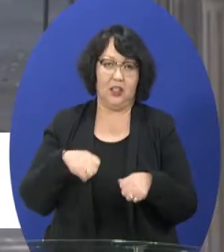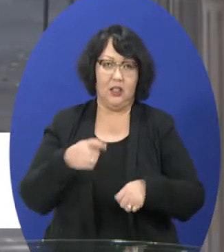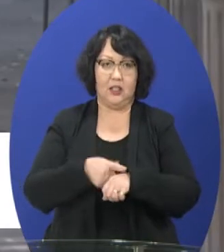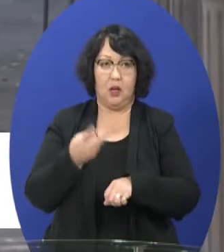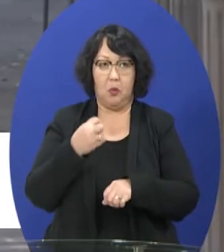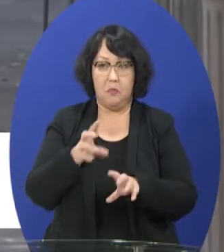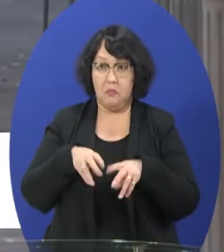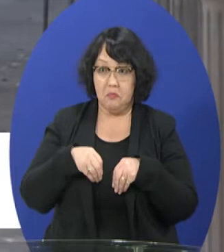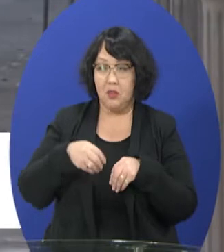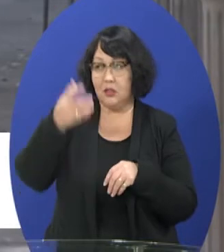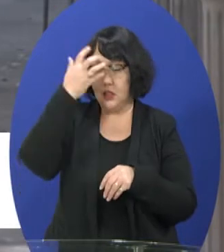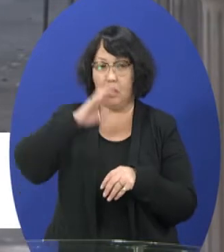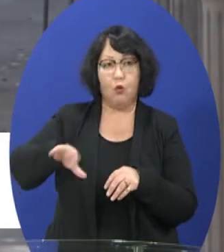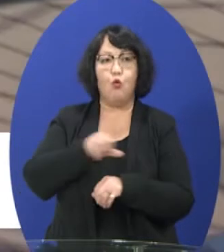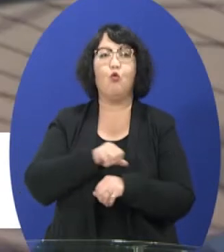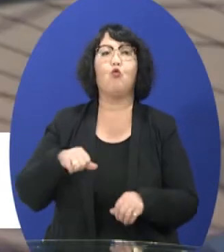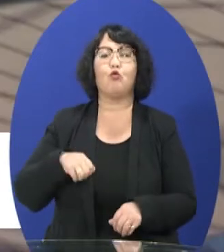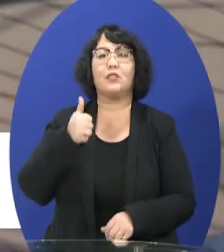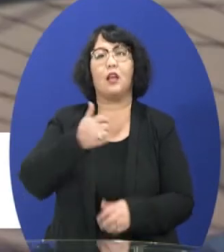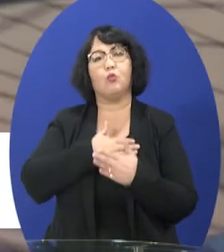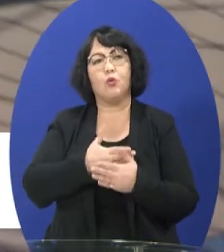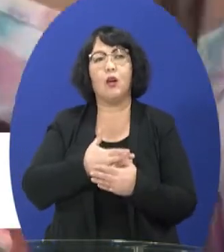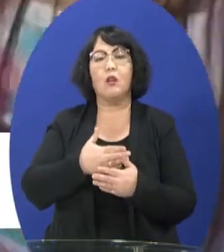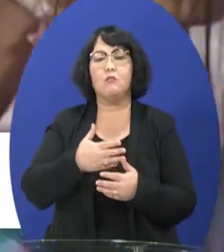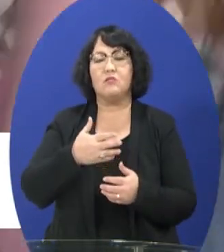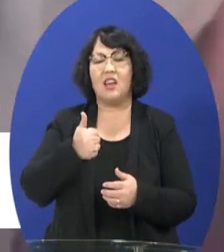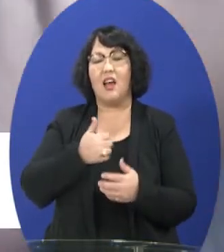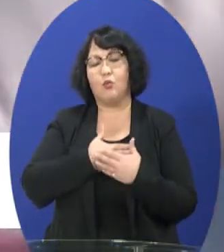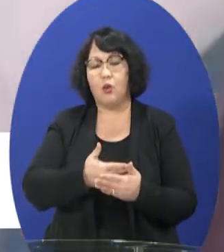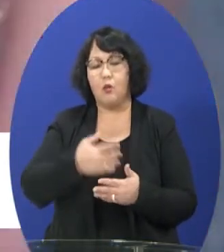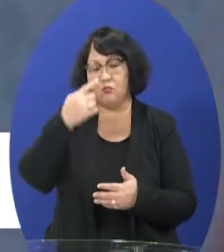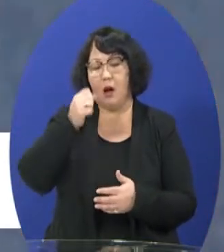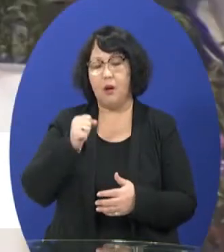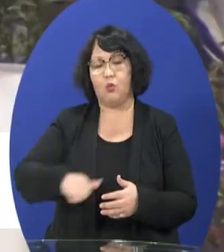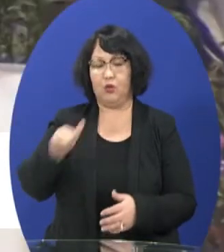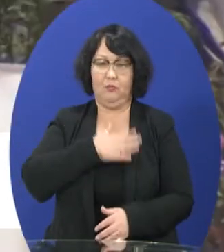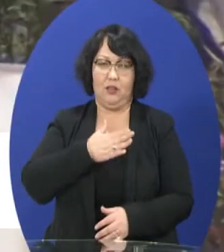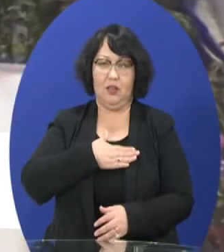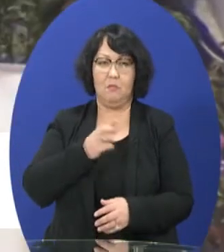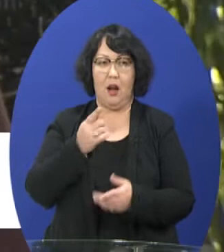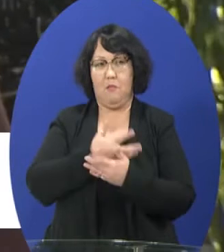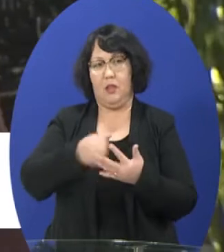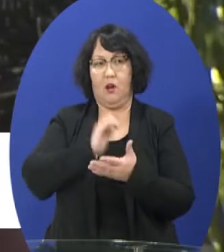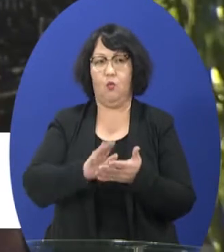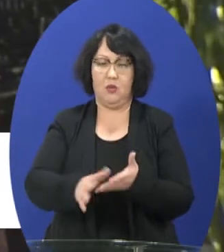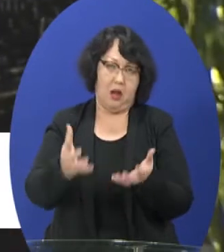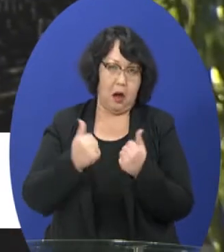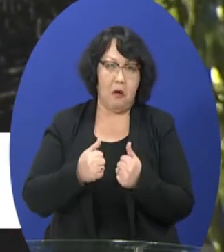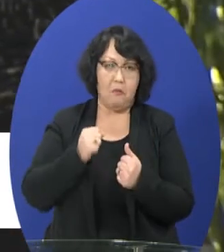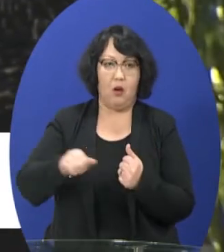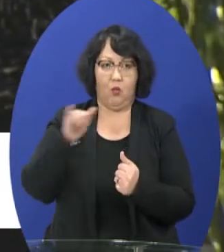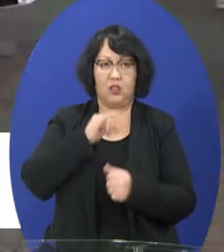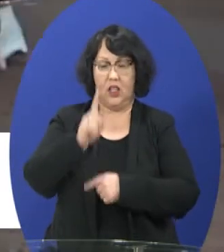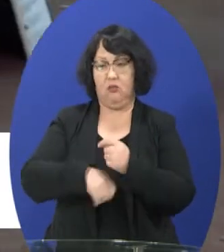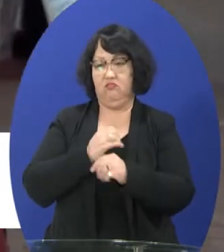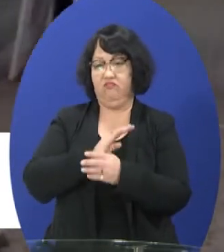мэдэрч засгийн газрын оролцоогүйгээр сайн дураараа дотоодын үйлдвэрлэгчдэд дэмжиж эхэлсэн байна. Аль болох Америкт үйлдвэрлэсэн бараа бүтээгдэхүүн худалдаж авах хандлага ажиглагдаж байгааг